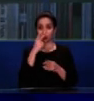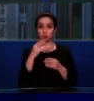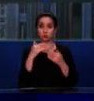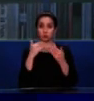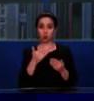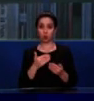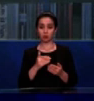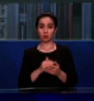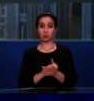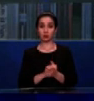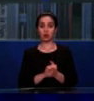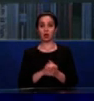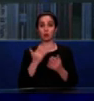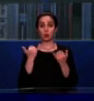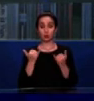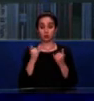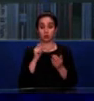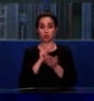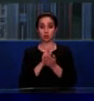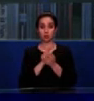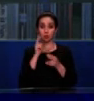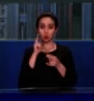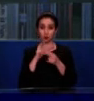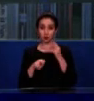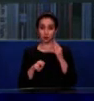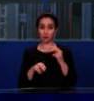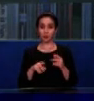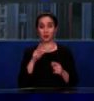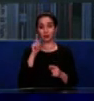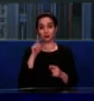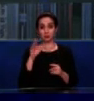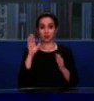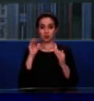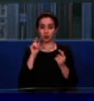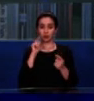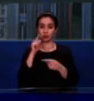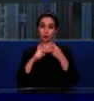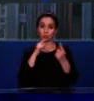so'rayman. Demak, bugungi darsimiz o'z nihoyasiga yetdi. Sizlar bilan yana